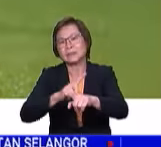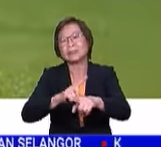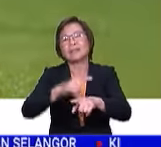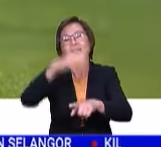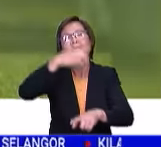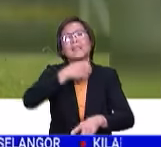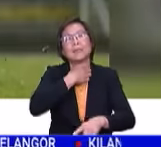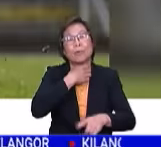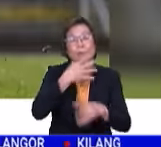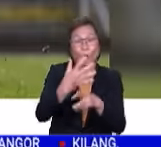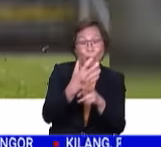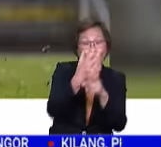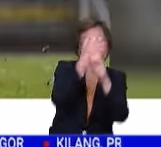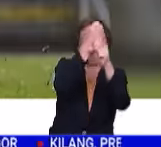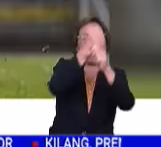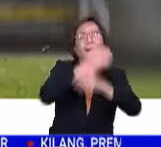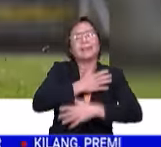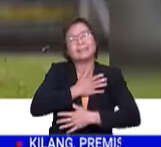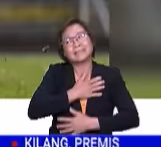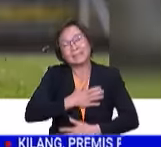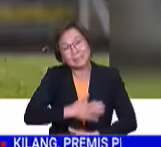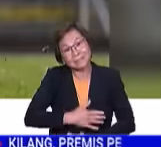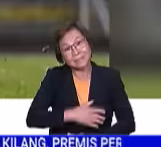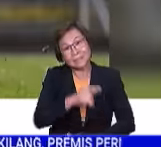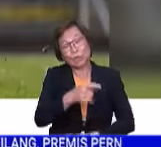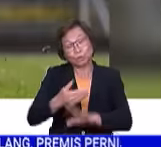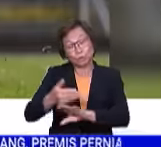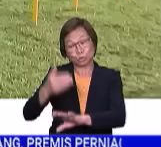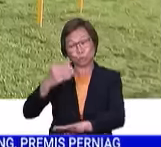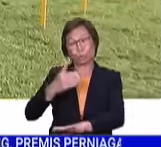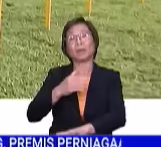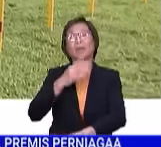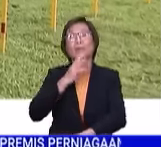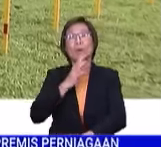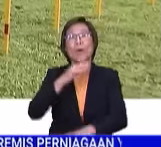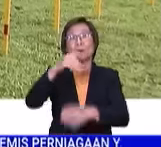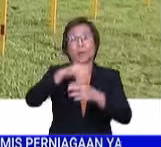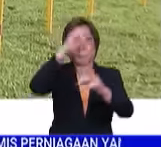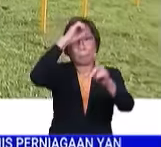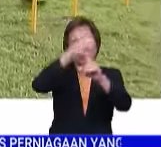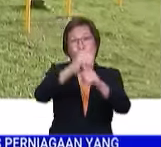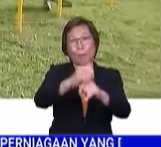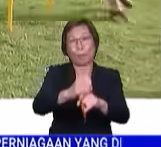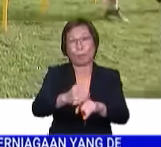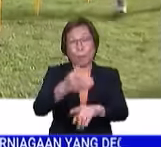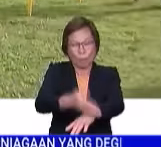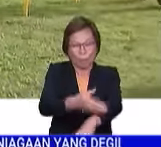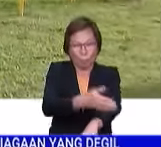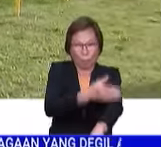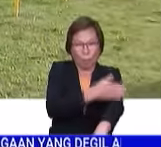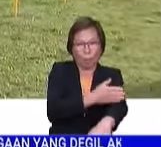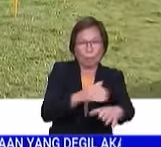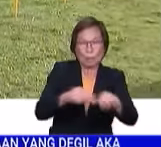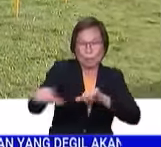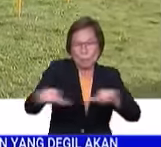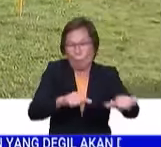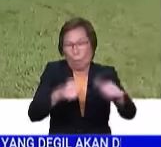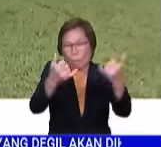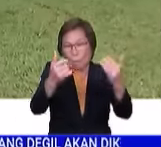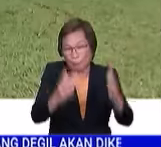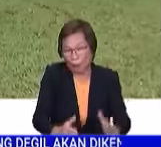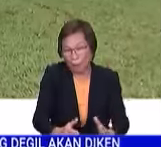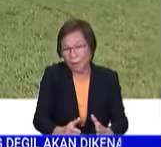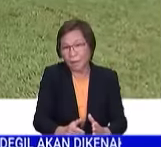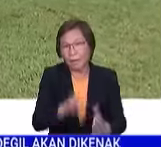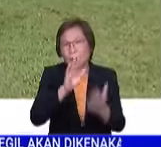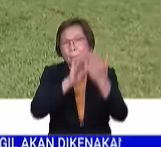Kemenangan itu pastinya melegakan Yi Fat yang sebelum ini mengakui dalam misi meningkatkan kecergasan pemain The Boss Garus bagi